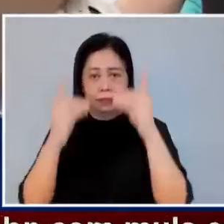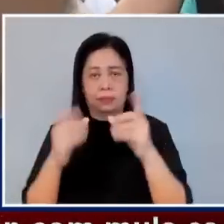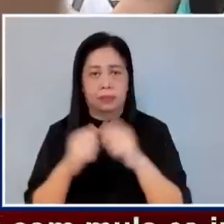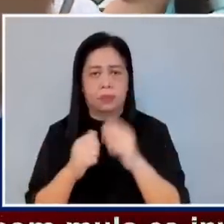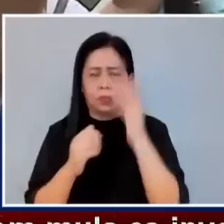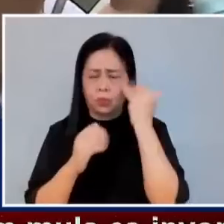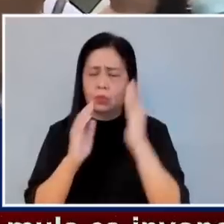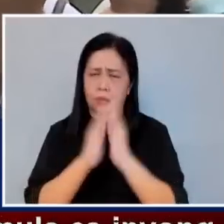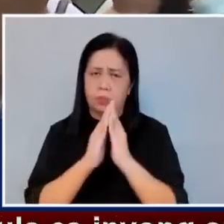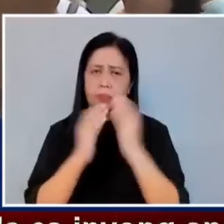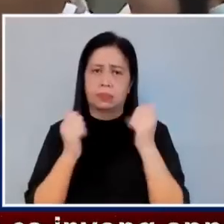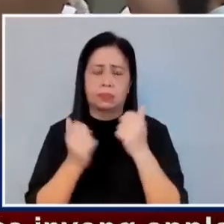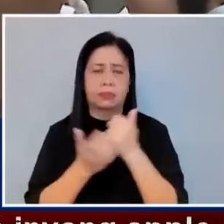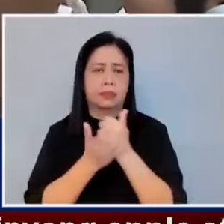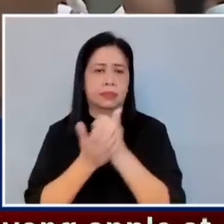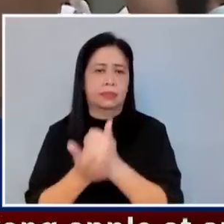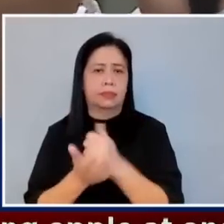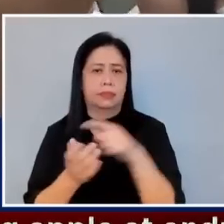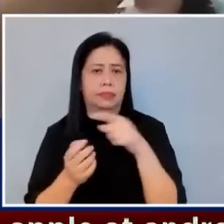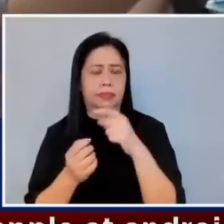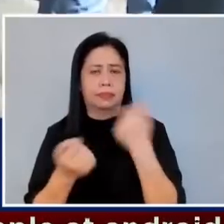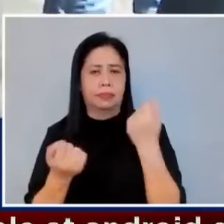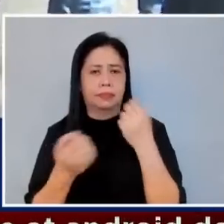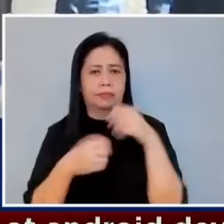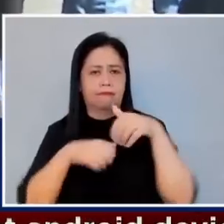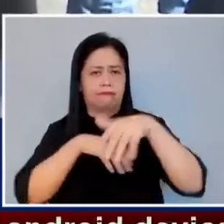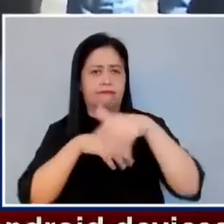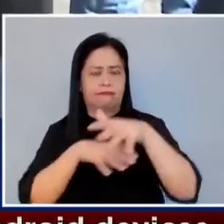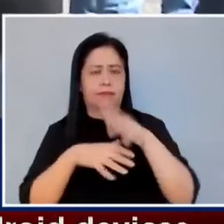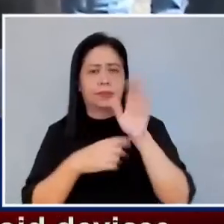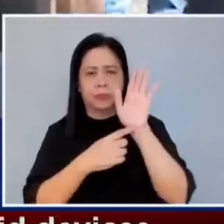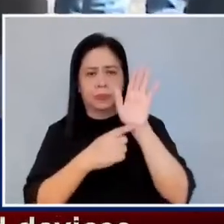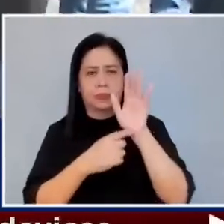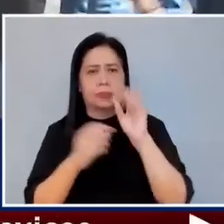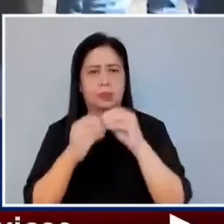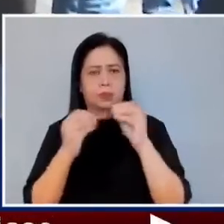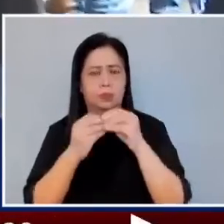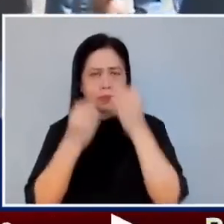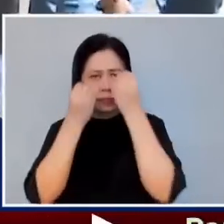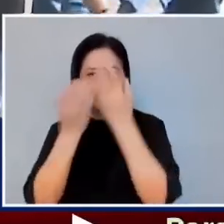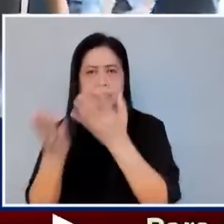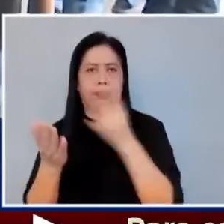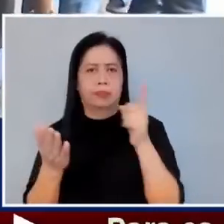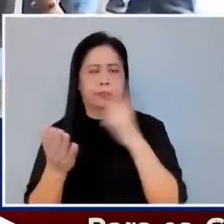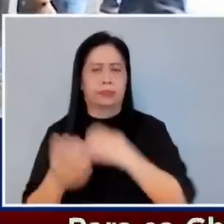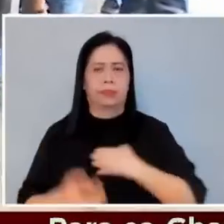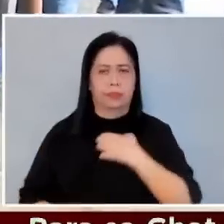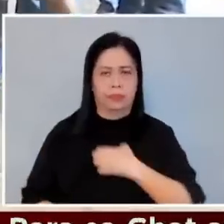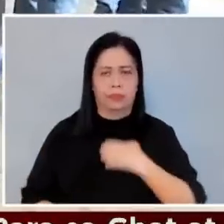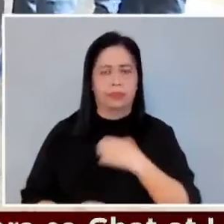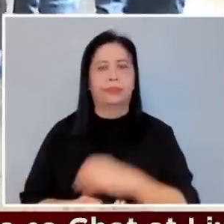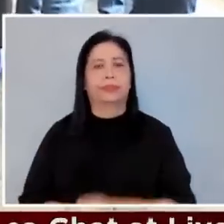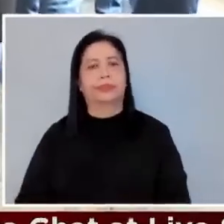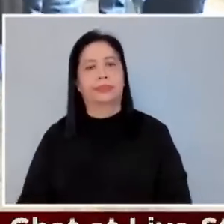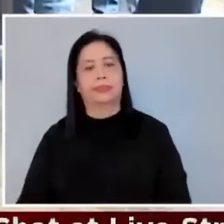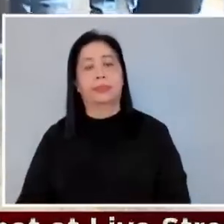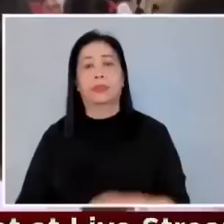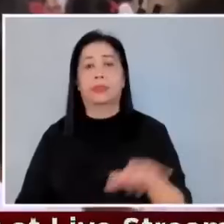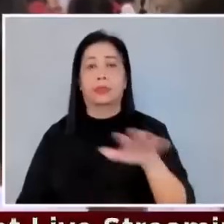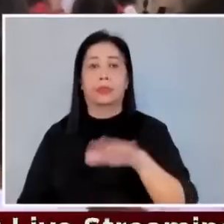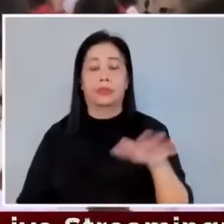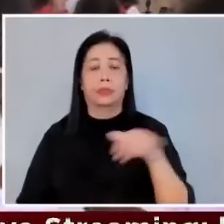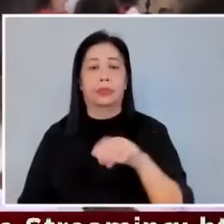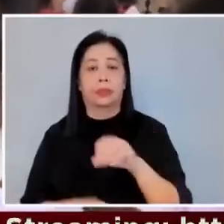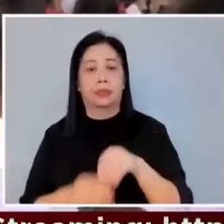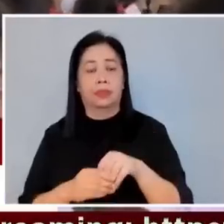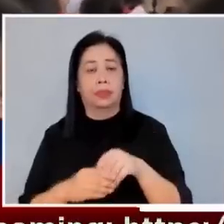umaasang makatutulong ang paglabas nila sa lansangan para mas may parating ang kanilang mga hinaing. Samantala, sa Banged